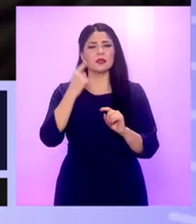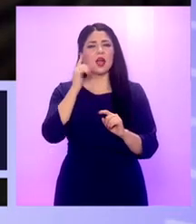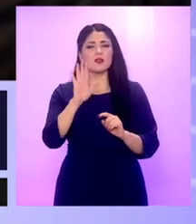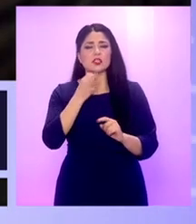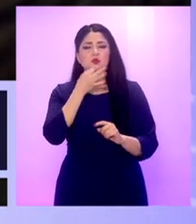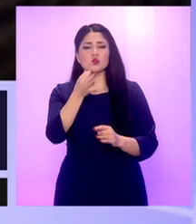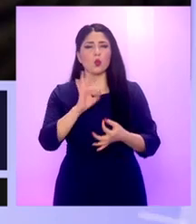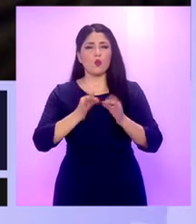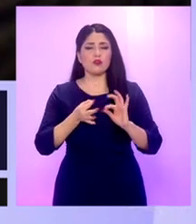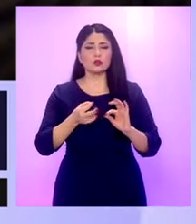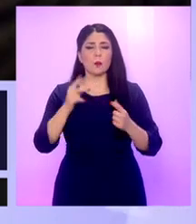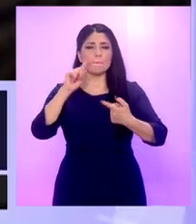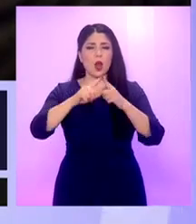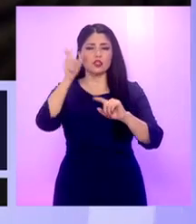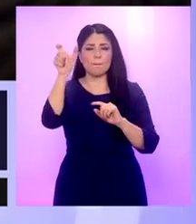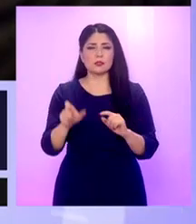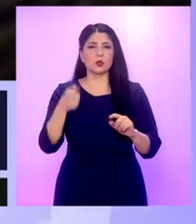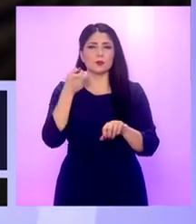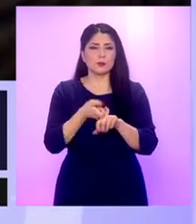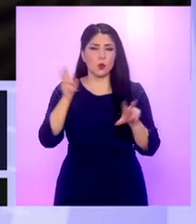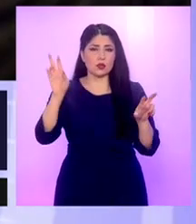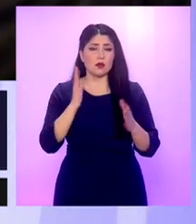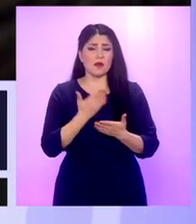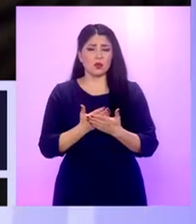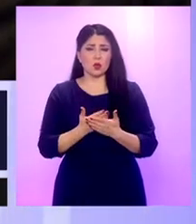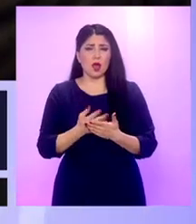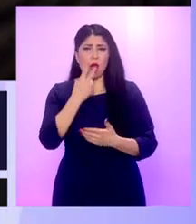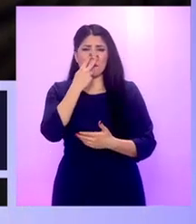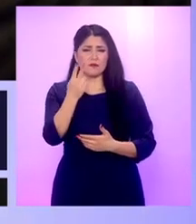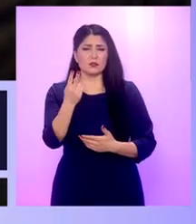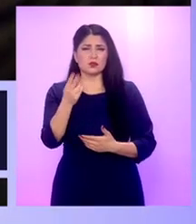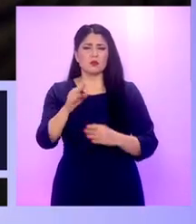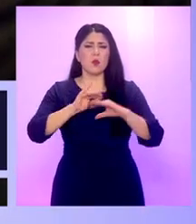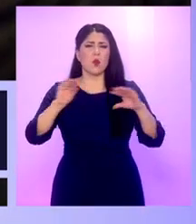prost, pentru că am văzut destui, avem, slavă Domnului,